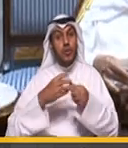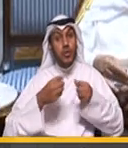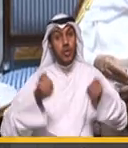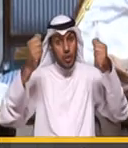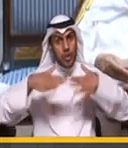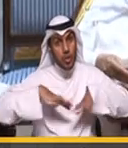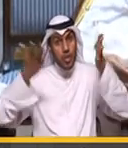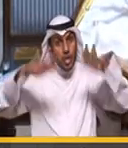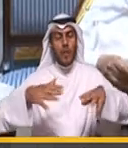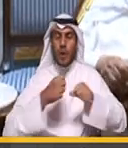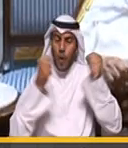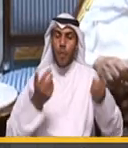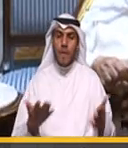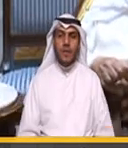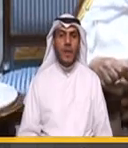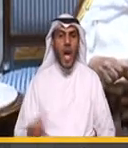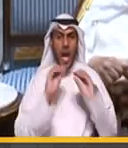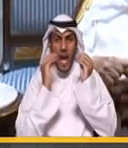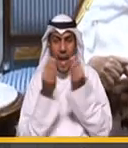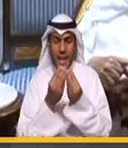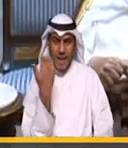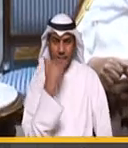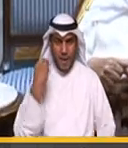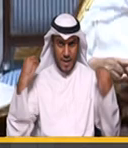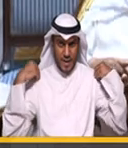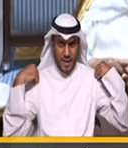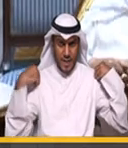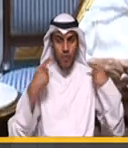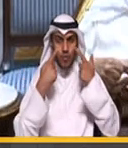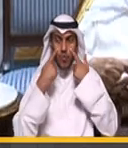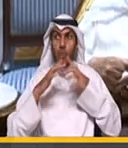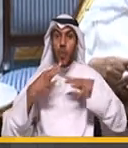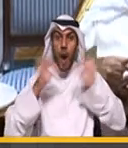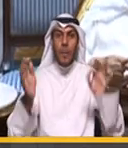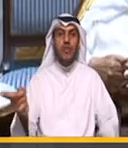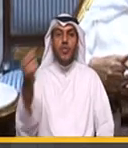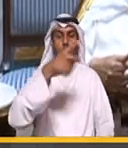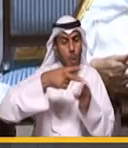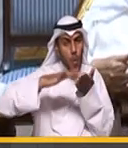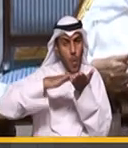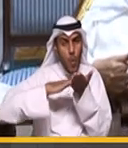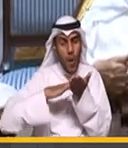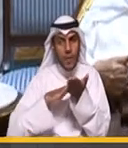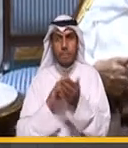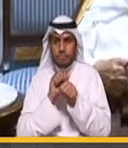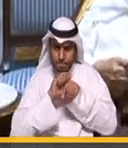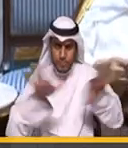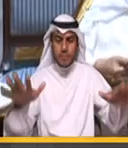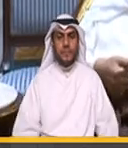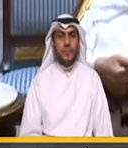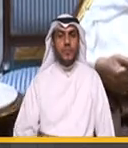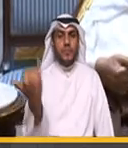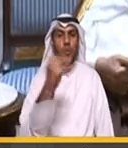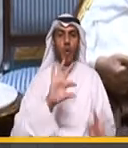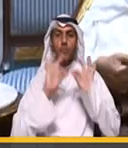الله هيئه الرياضه تعمرك قاعد تشتغل الان على رؤيه الرياضه للجميع، نشرك اكبر عدد من الشباب وايضا من افراد المجتمع،